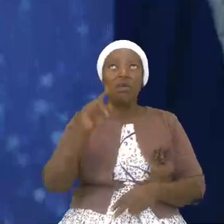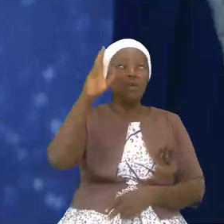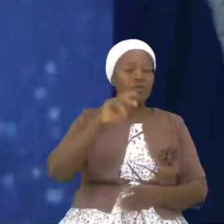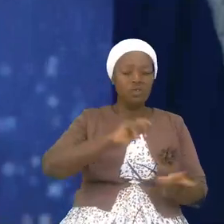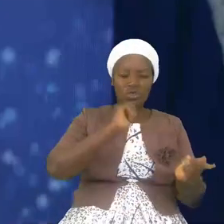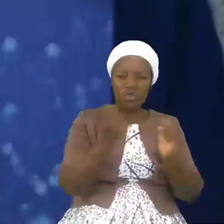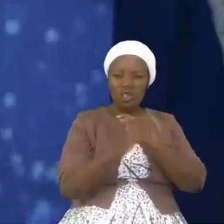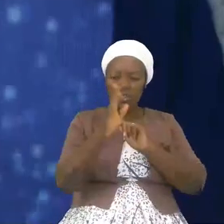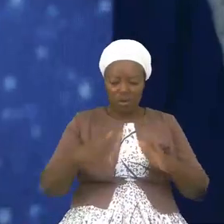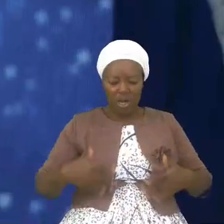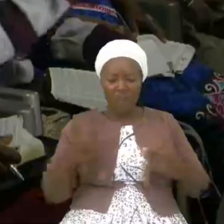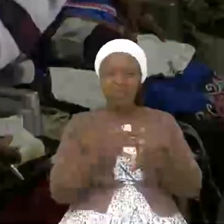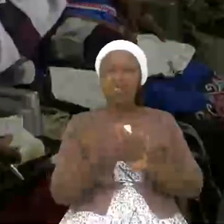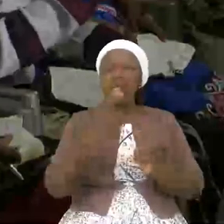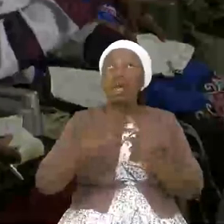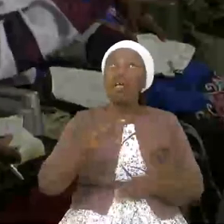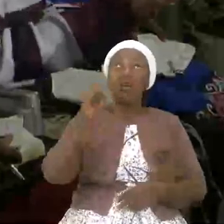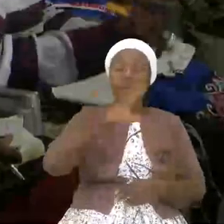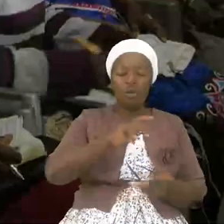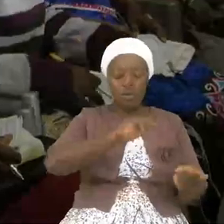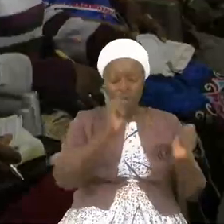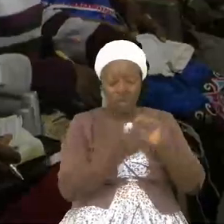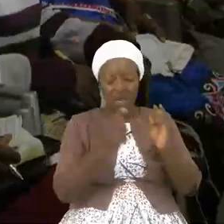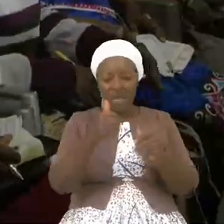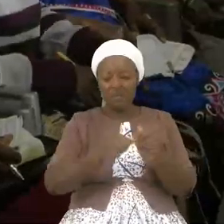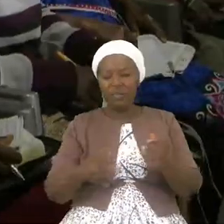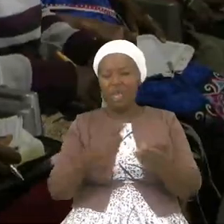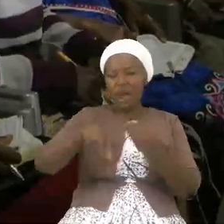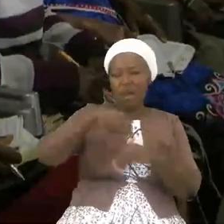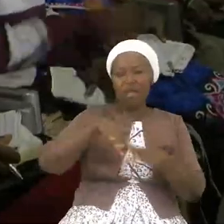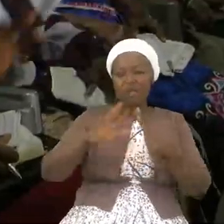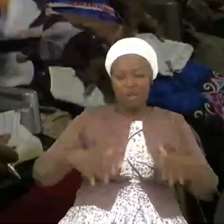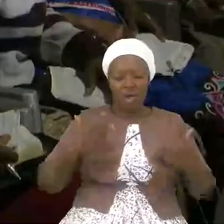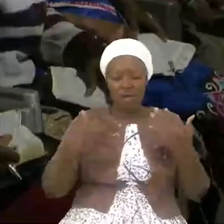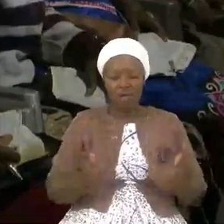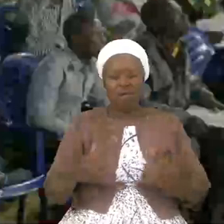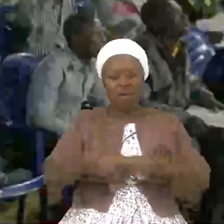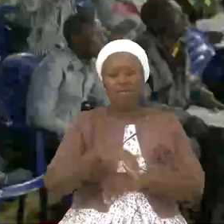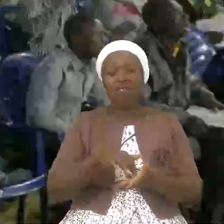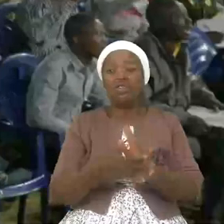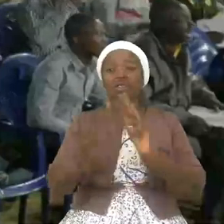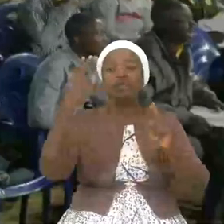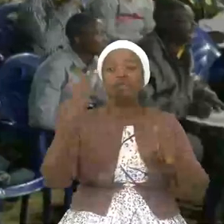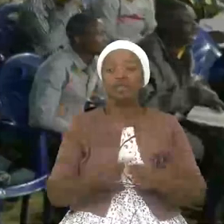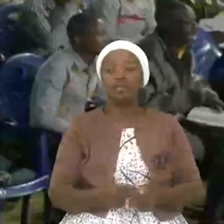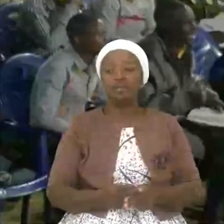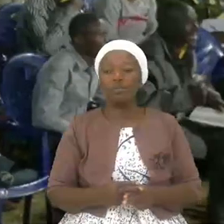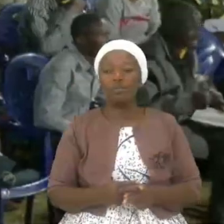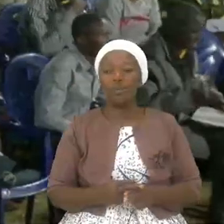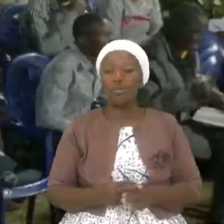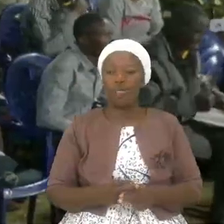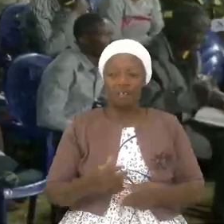Il va transformer tout dans ta vie ce soir au nom de Jésus.